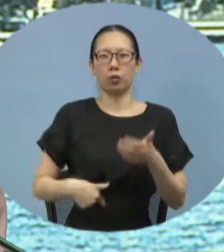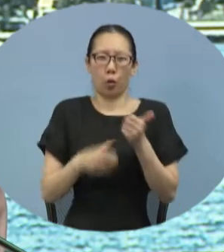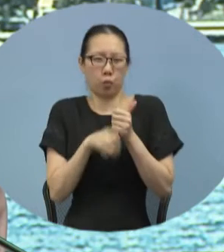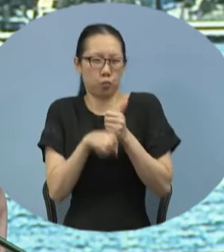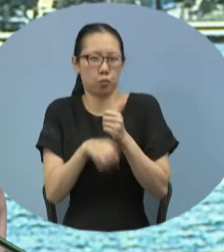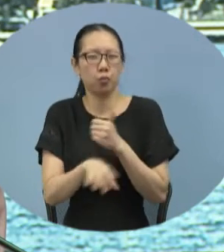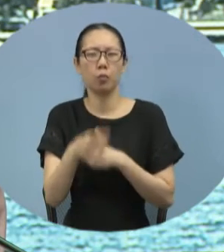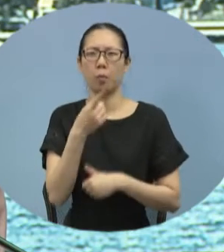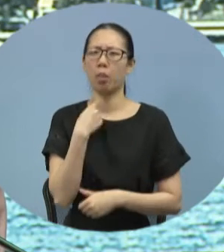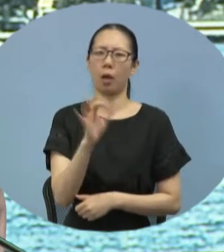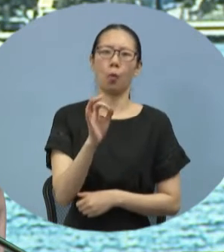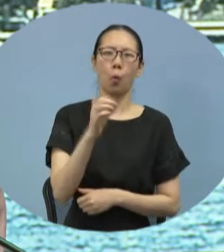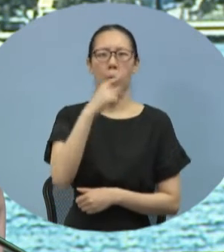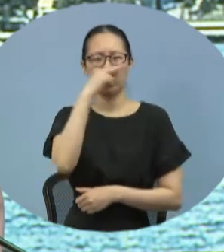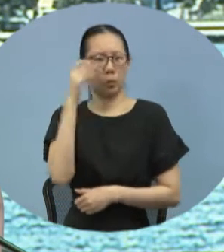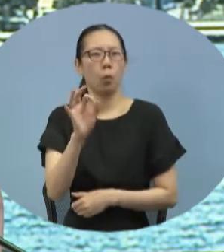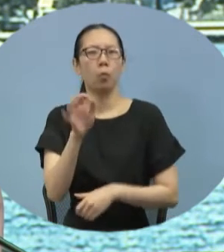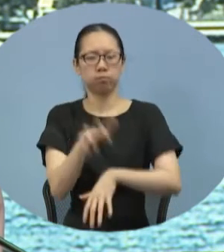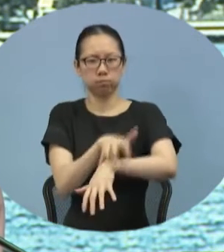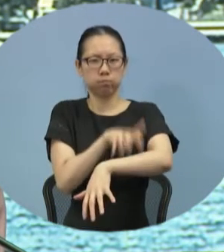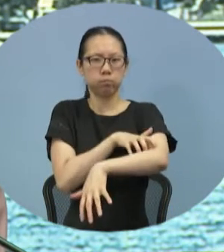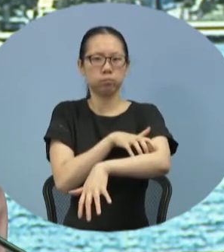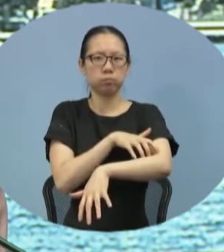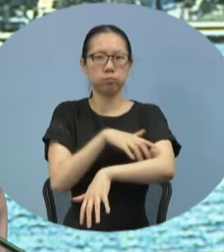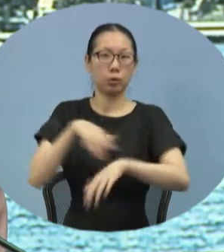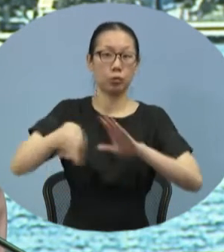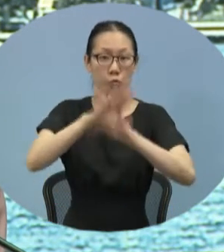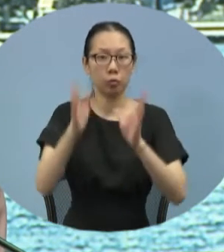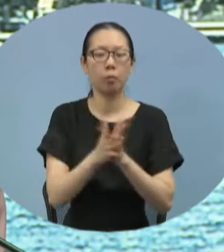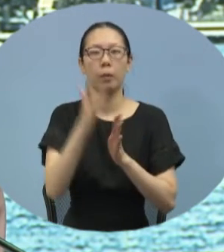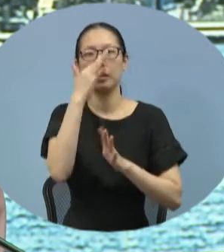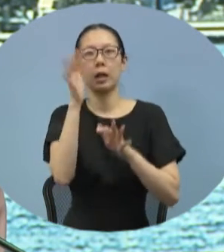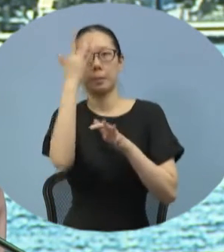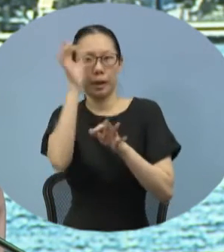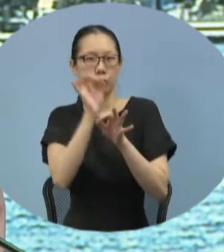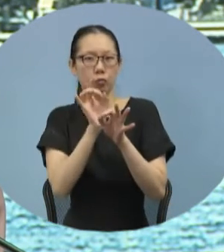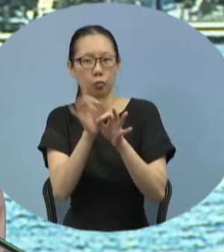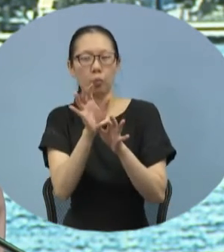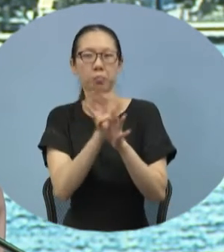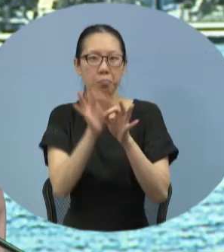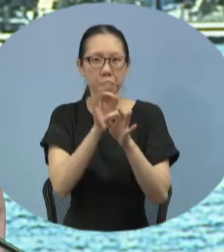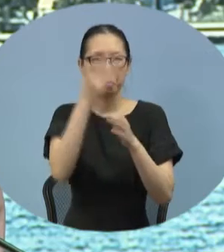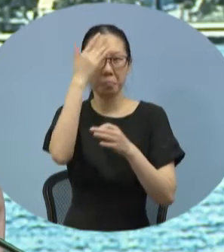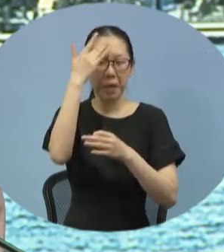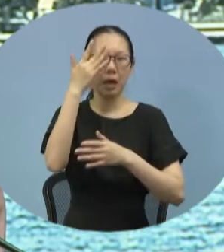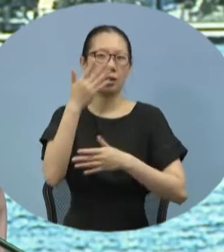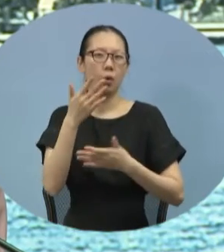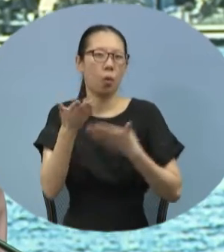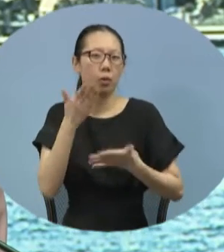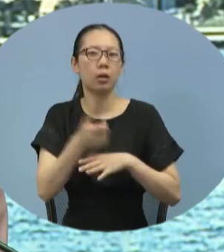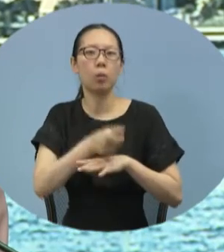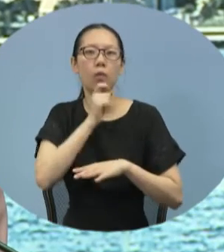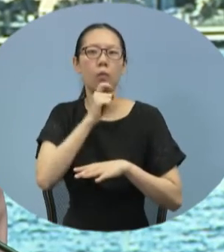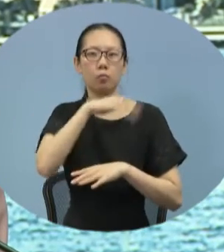味覺或者嗅覺、皮疹等，其實這些都是新冠病毒病的一些病徵，大家是需要立即求醫的，